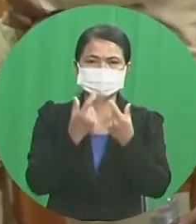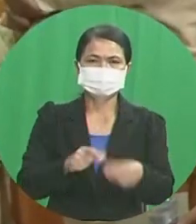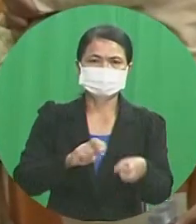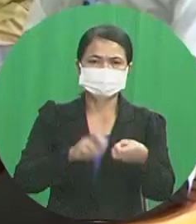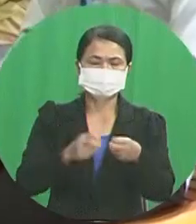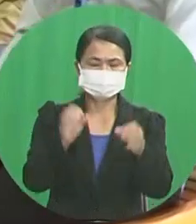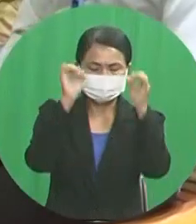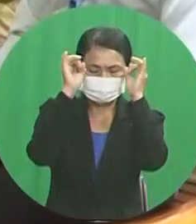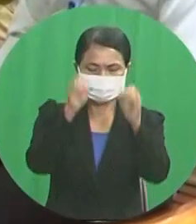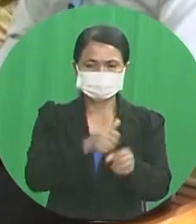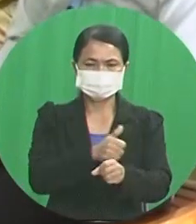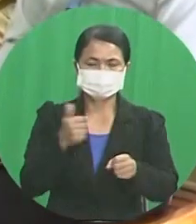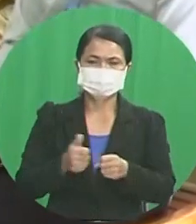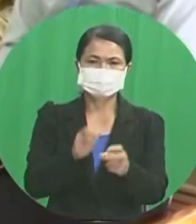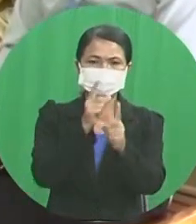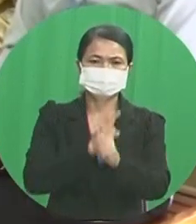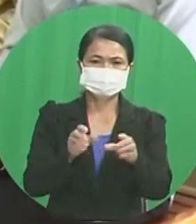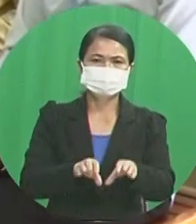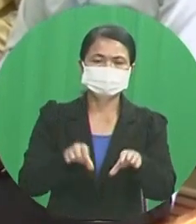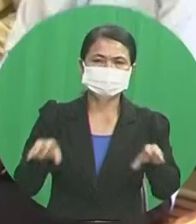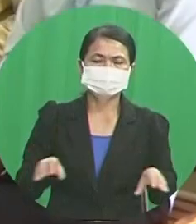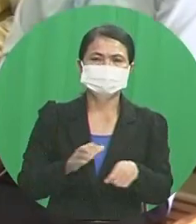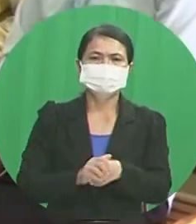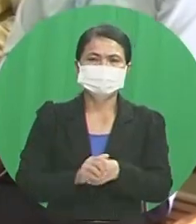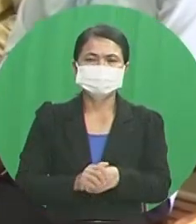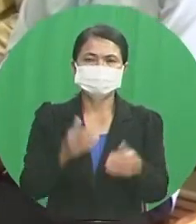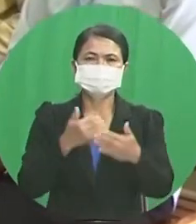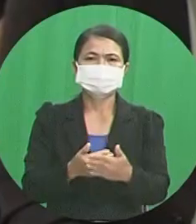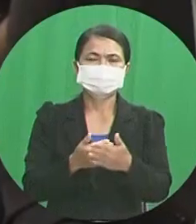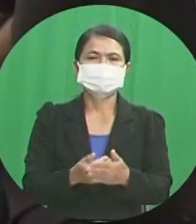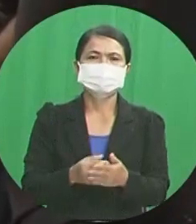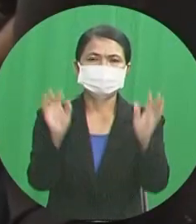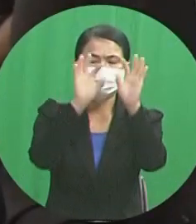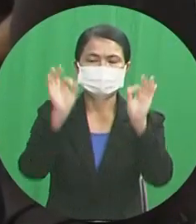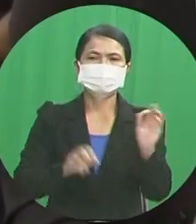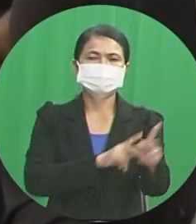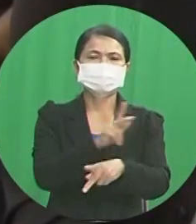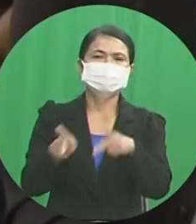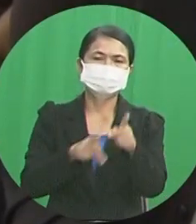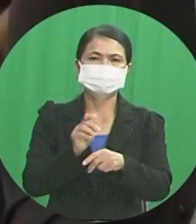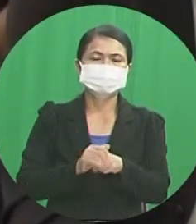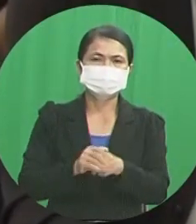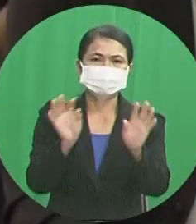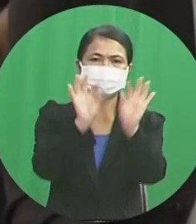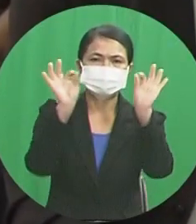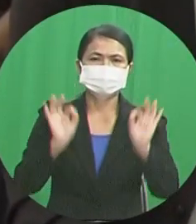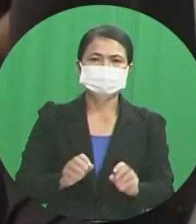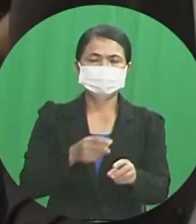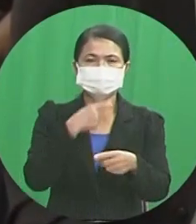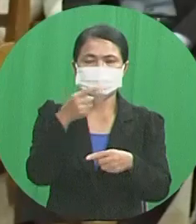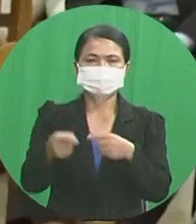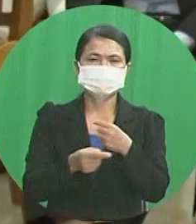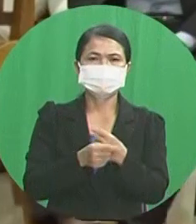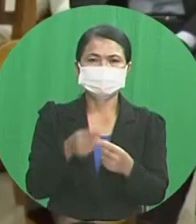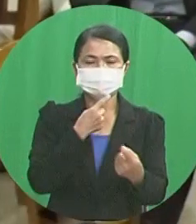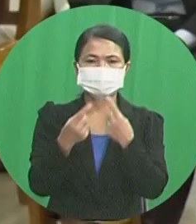បញ្ហាប្រឈមនានានៅតាមមូលដ្ឋានទាំងដោយផ្ទាល់តាមវេទិកាសាធារណៈឬវេទិកាសន្ទនាមតិ